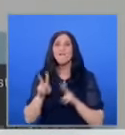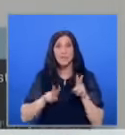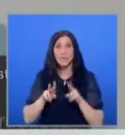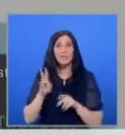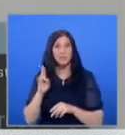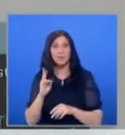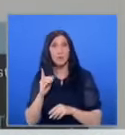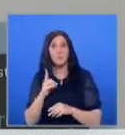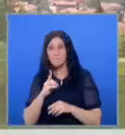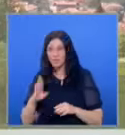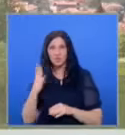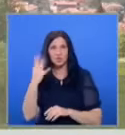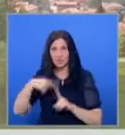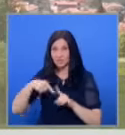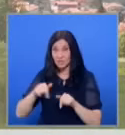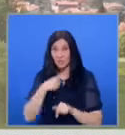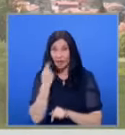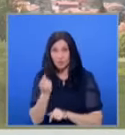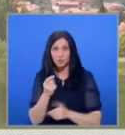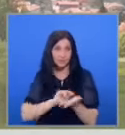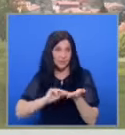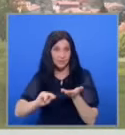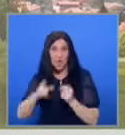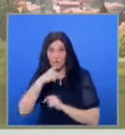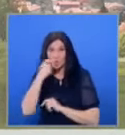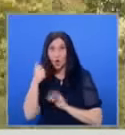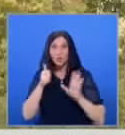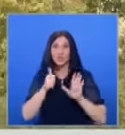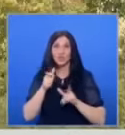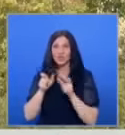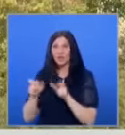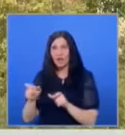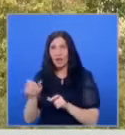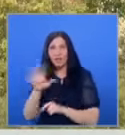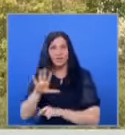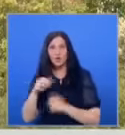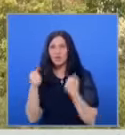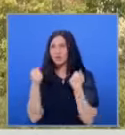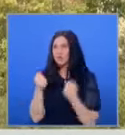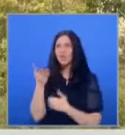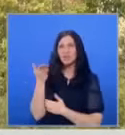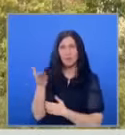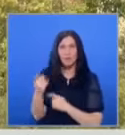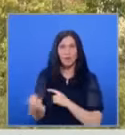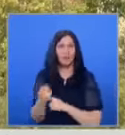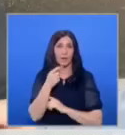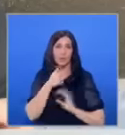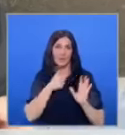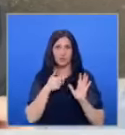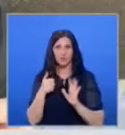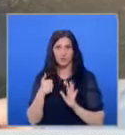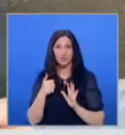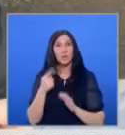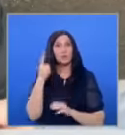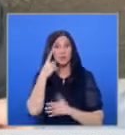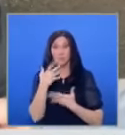през първите 4 месеца на тази година са се регистрирали 106 жители на фона на живеещи там 1600.